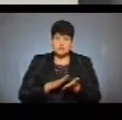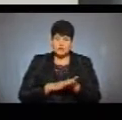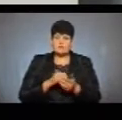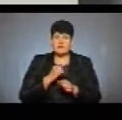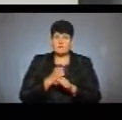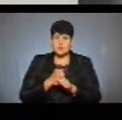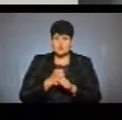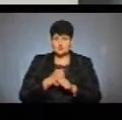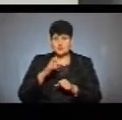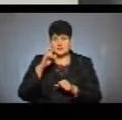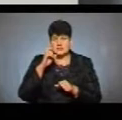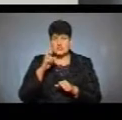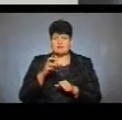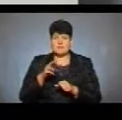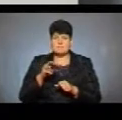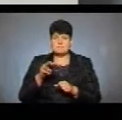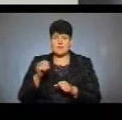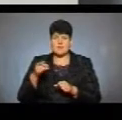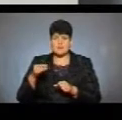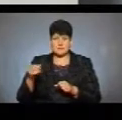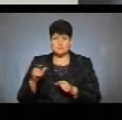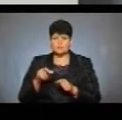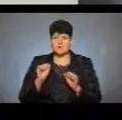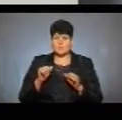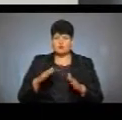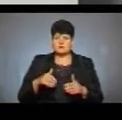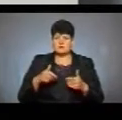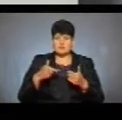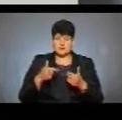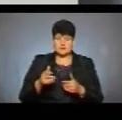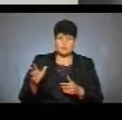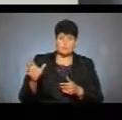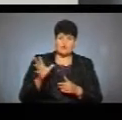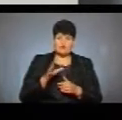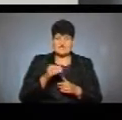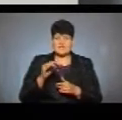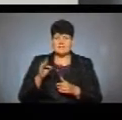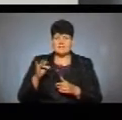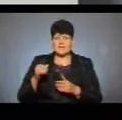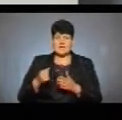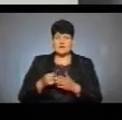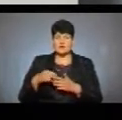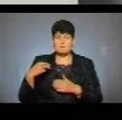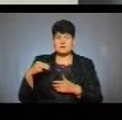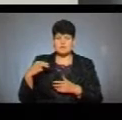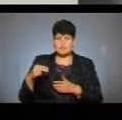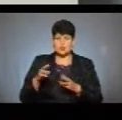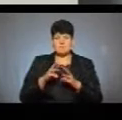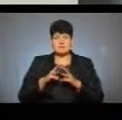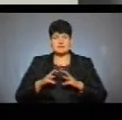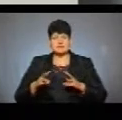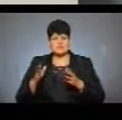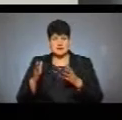працює державний механізм. Люди можуть звертатися по всій вертикалі, і аж до президента, і до